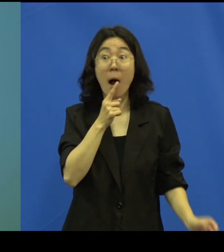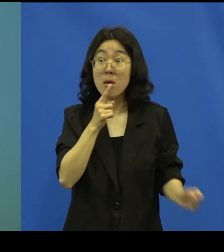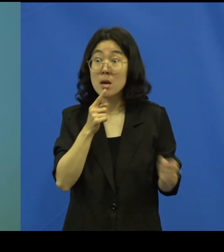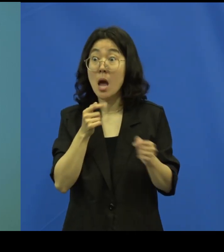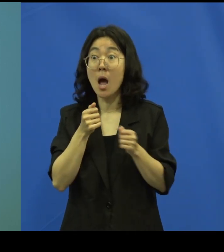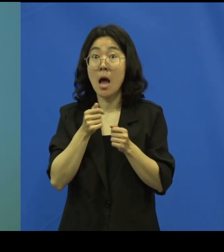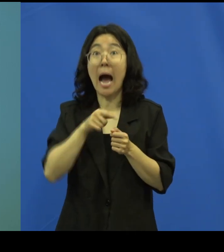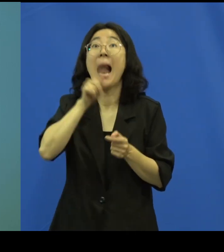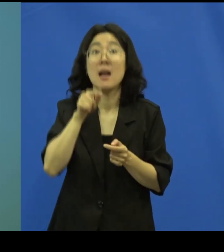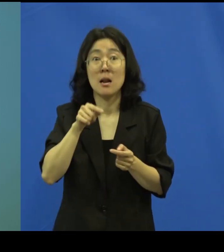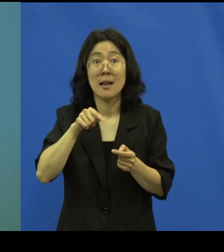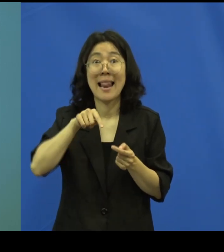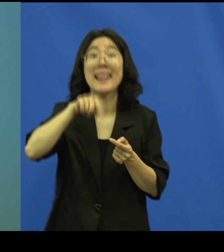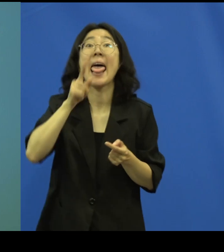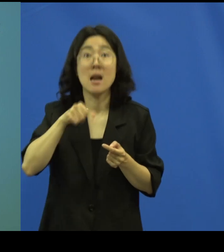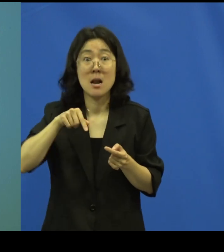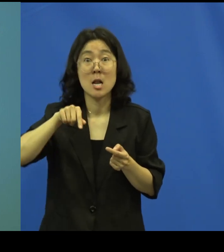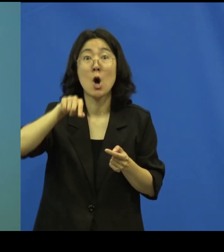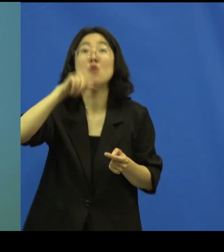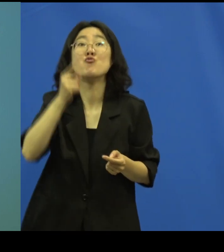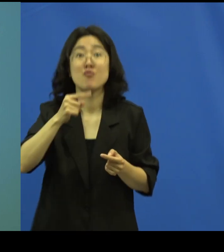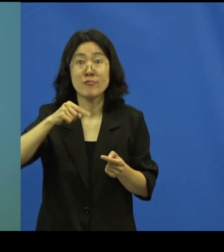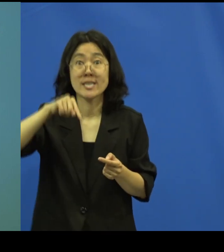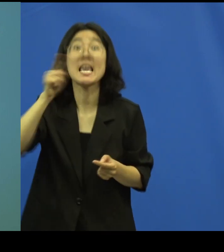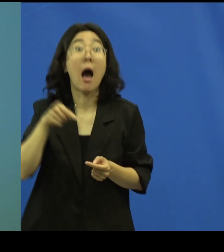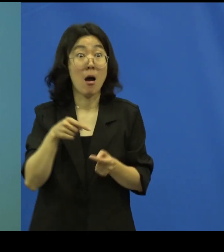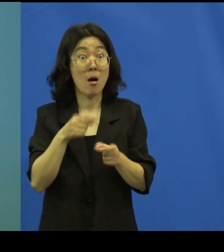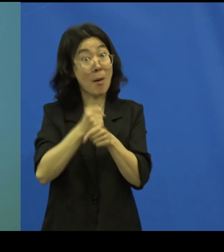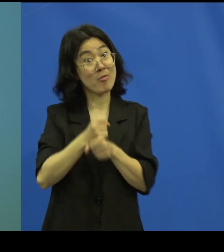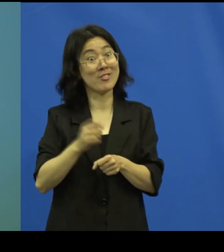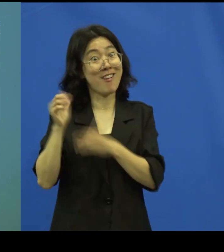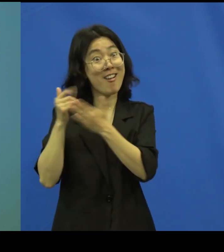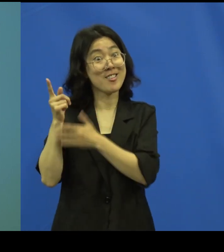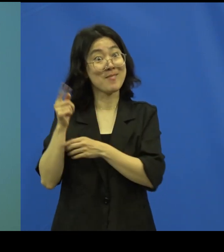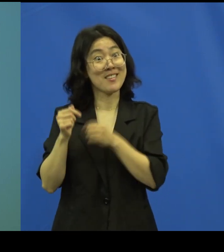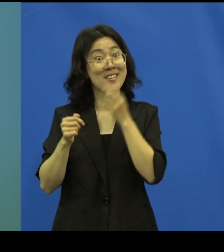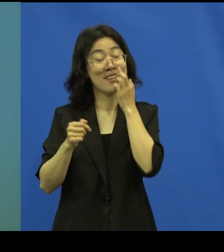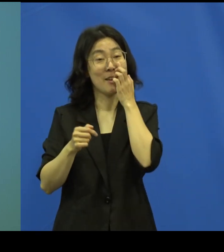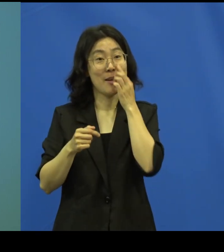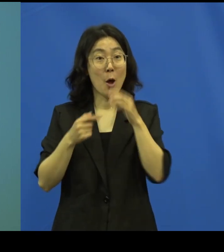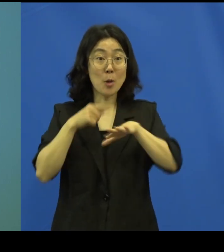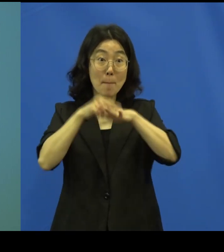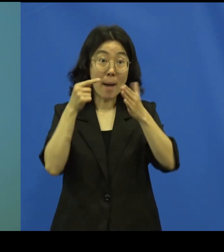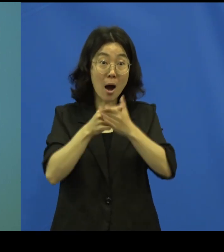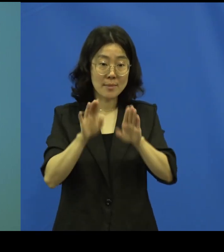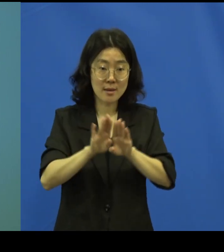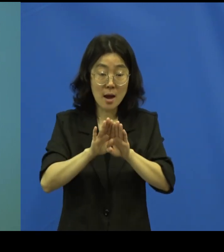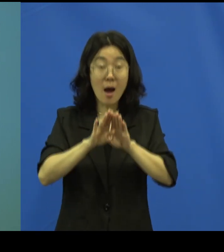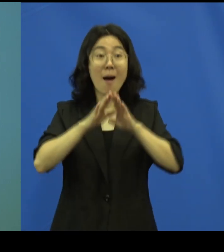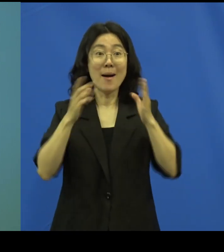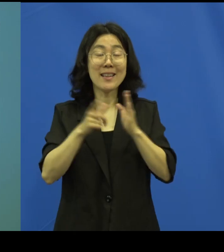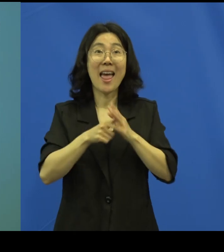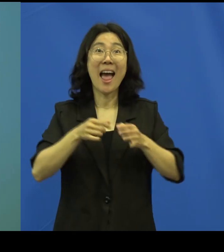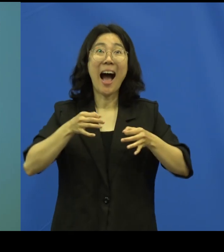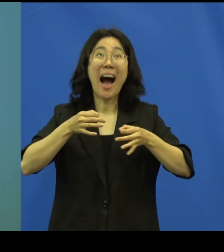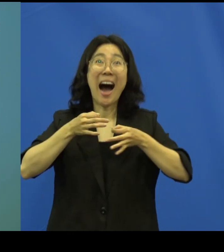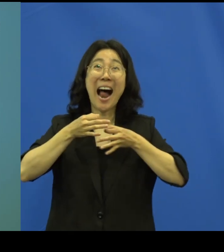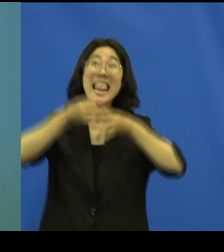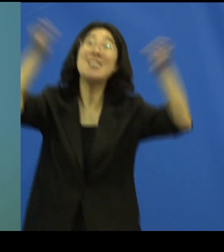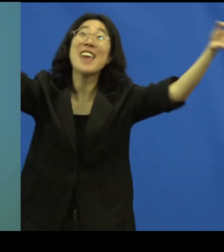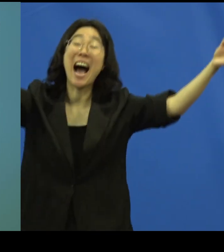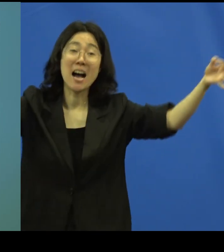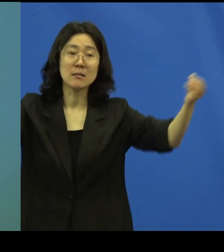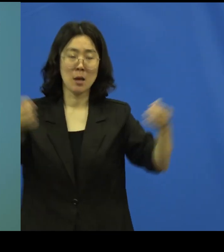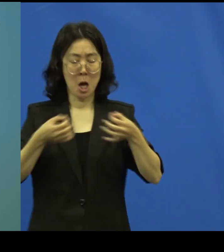되겠어요. 그 발음 자체가 리듬이 있다는 거예요. 그러니까 마음을 활짝 열고 할렐루야를 외치면 우리는